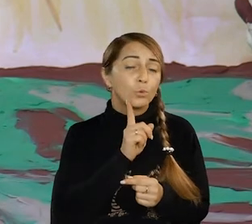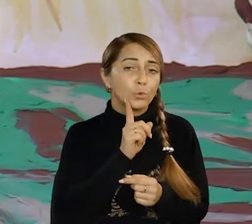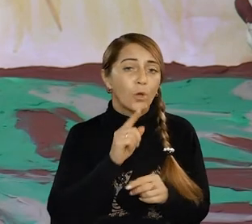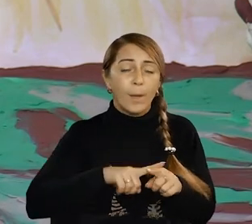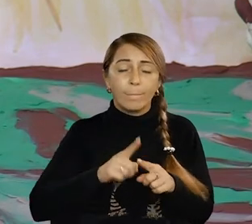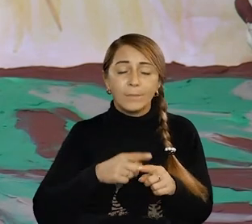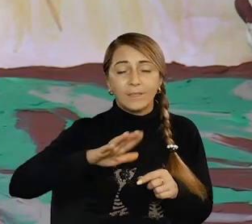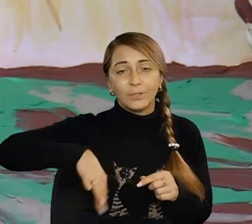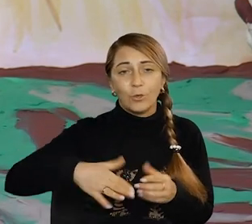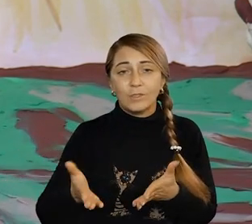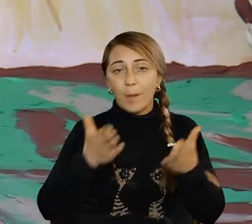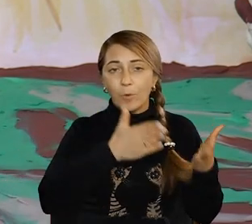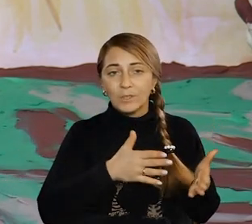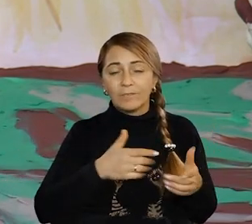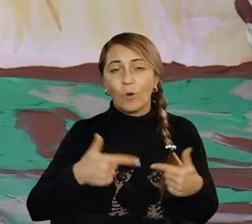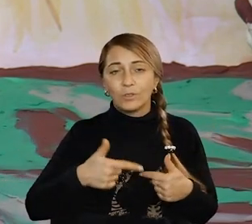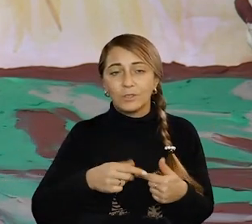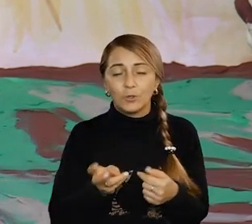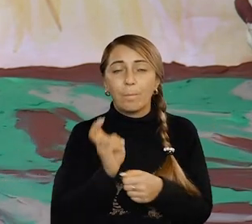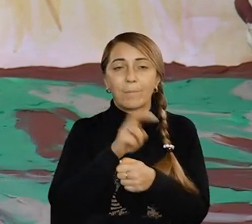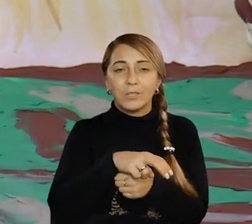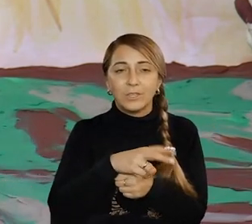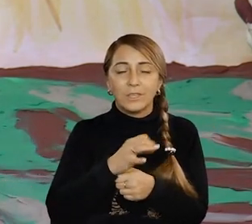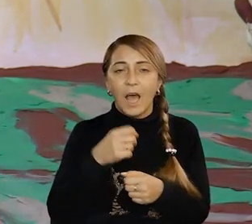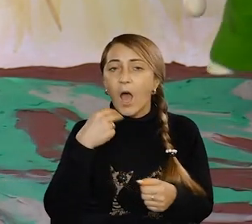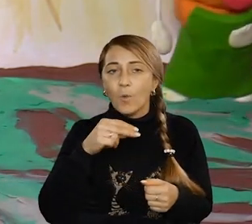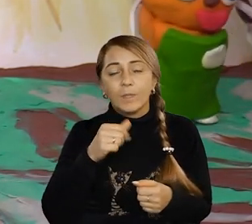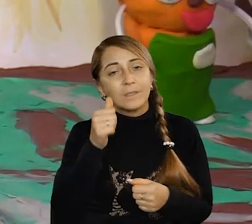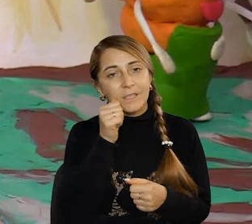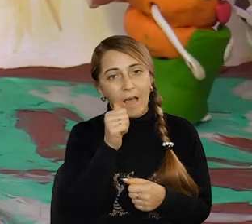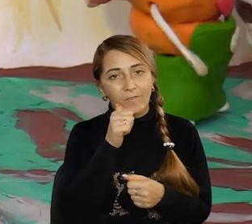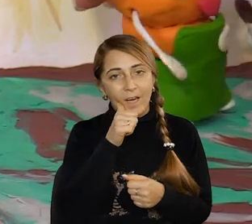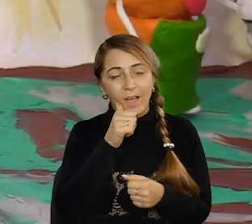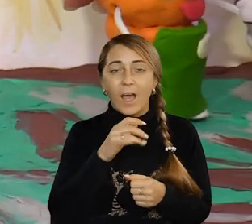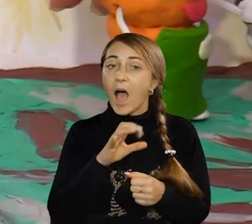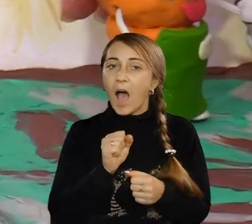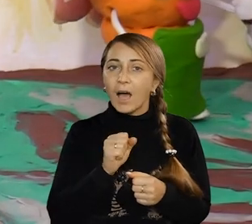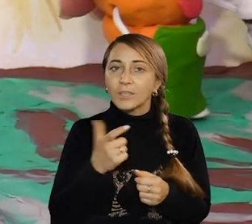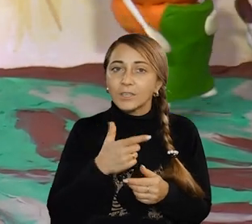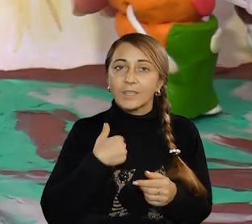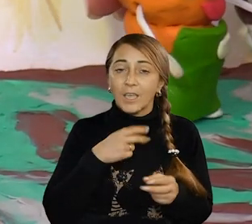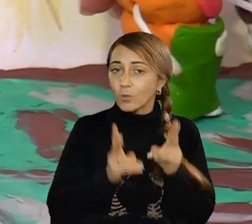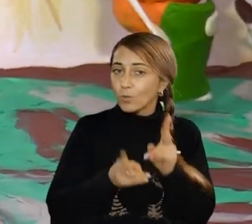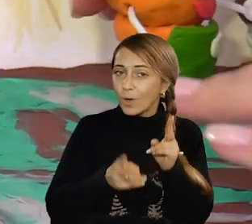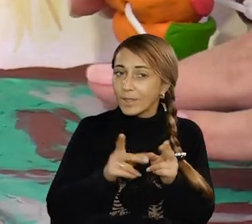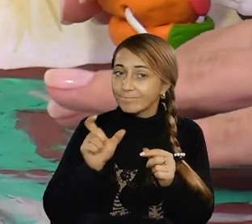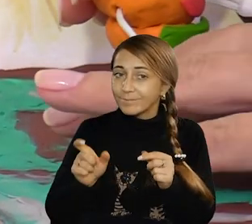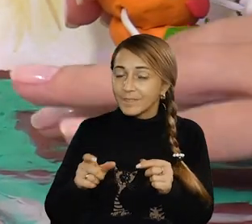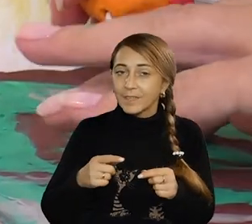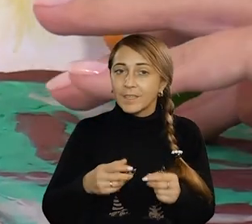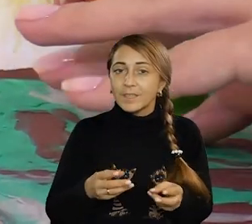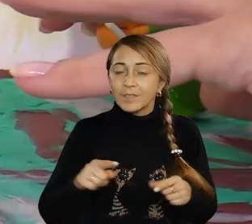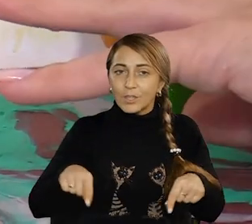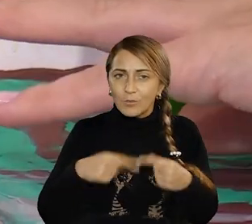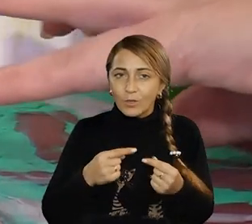Після цього запросив гостей, щоб прийшли на обід завтра. Адже кухарі нашої піцерії створили